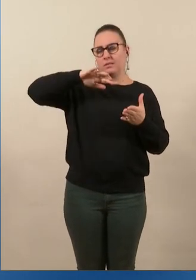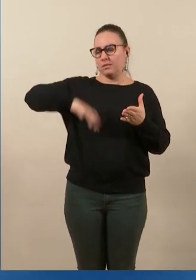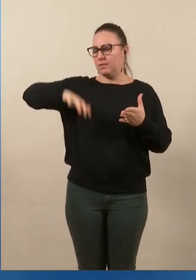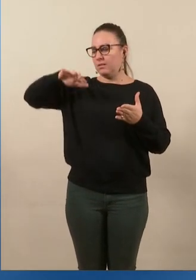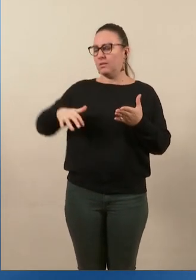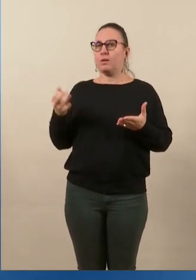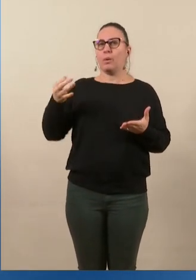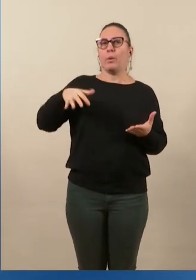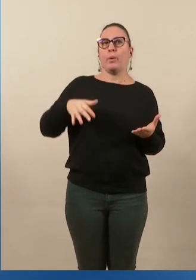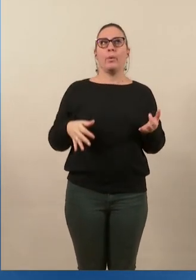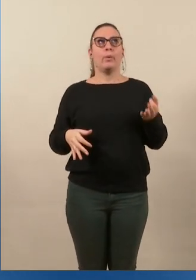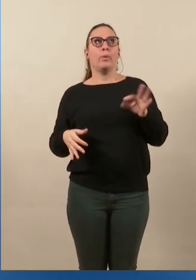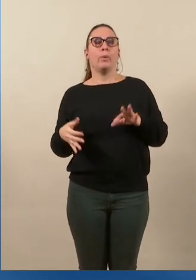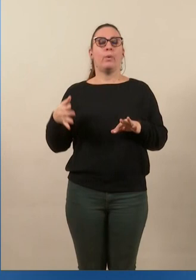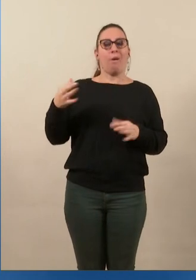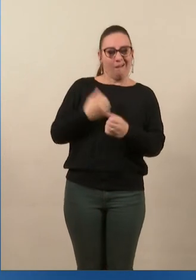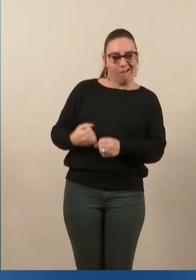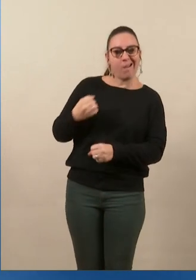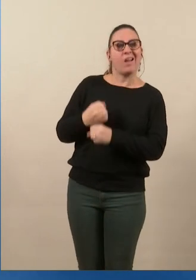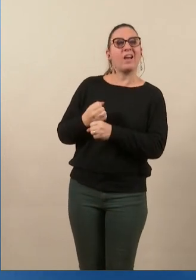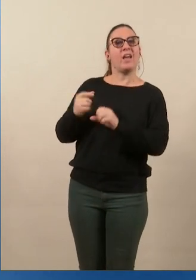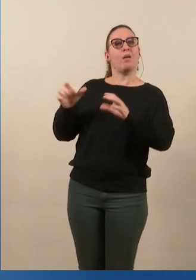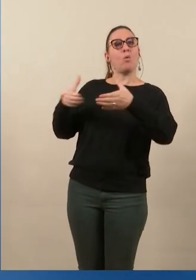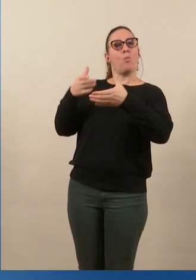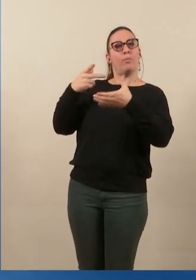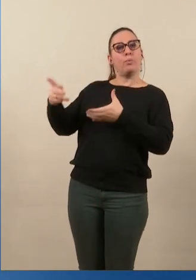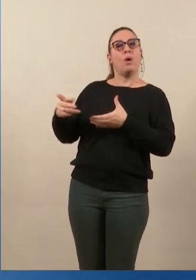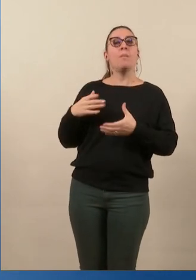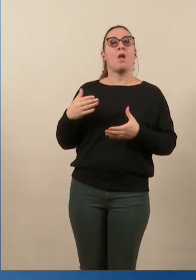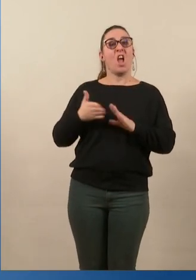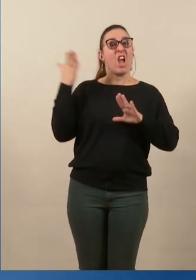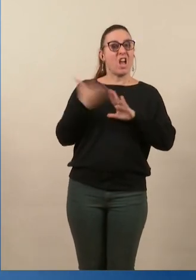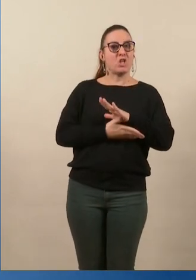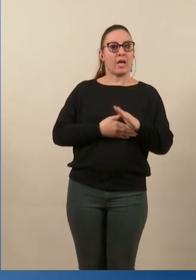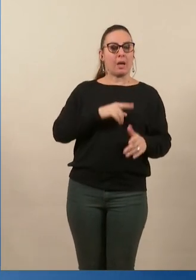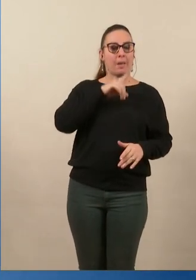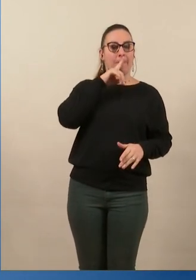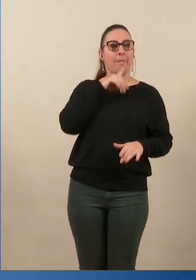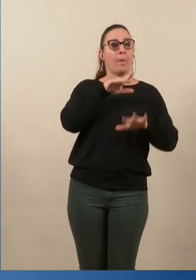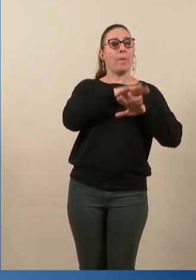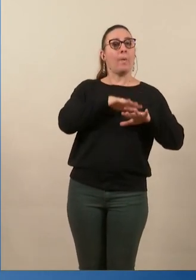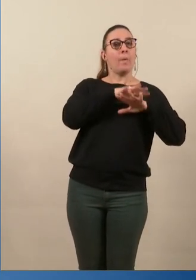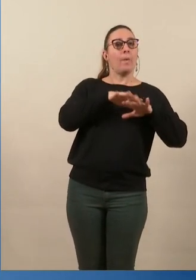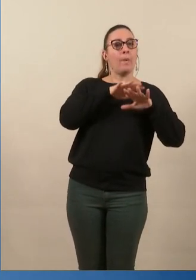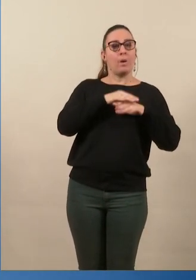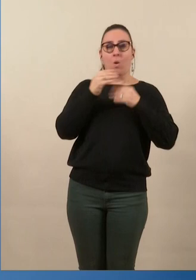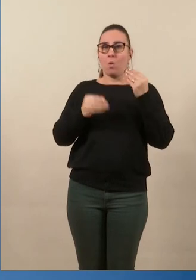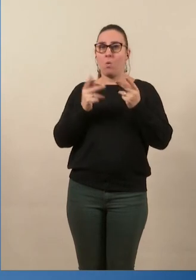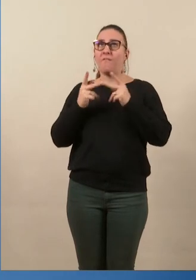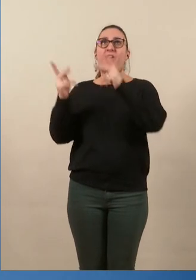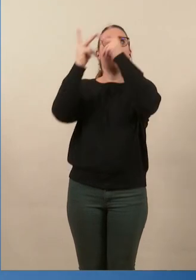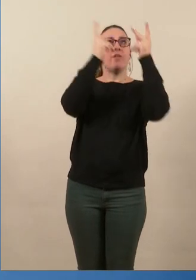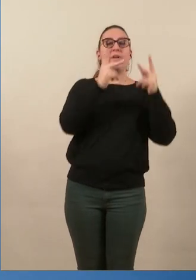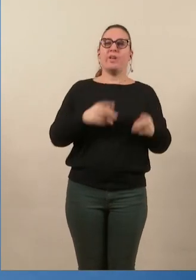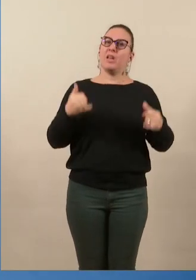un peu ce que vous avez mis en place en minimisant vos échecs ou mesurettes mises en place dans toutes les villes mais que vous